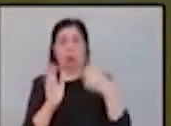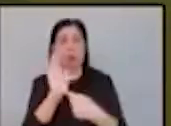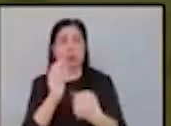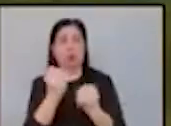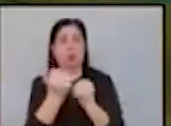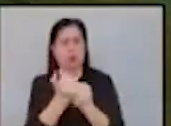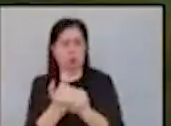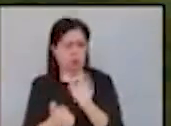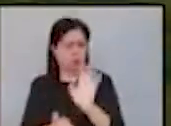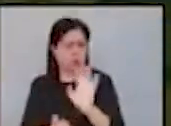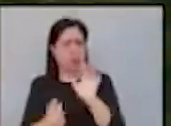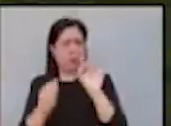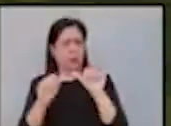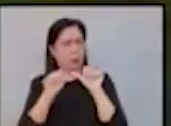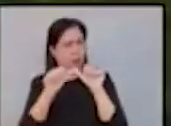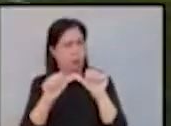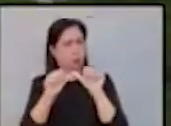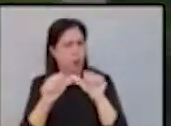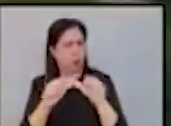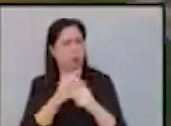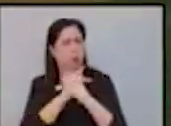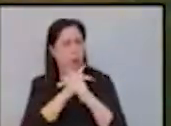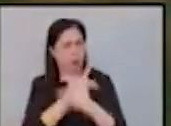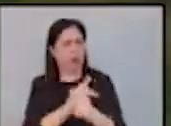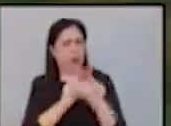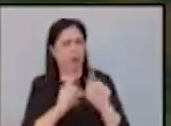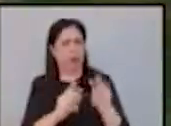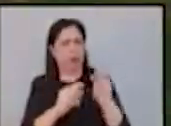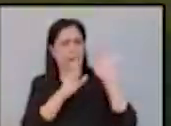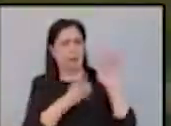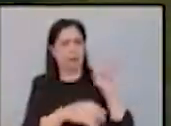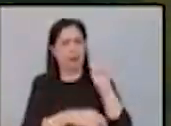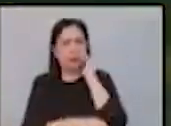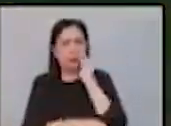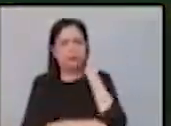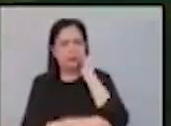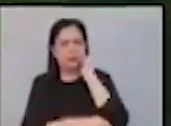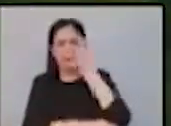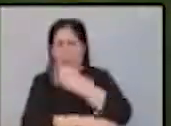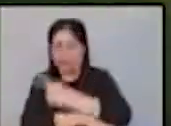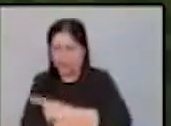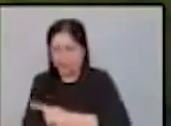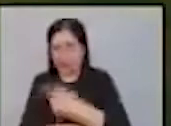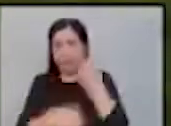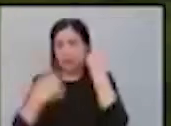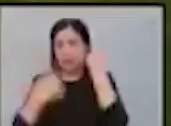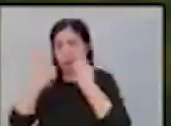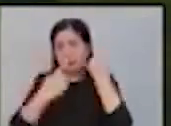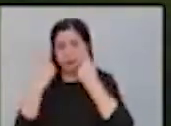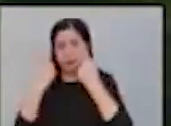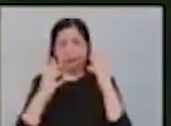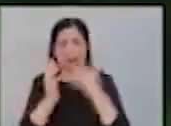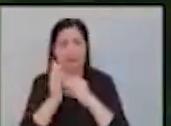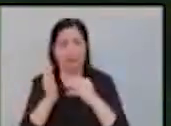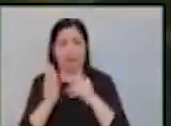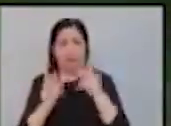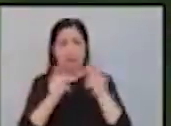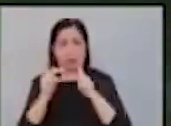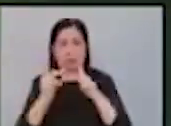publiko upang protektahan ang bulubundukin, kundi sa bawat araw sa kapakanan ng milyon-milyong residente